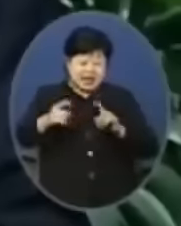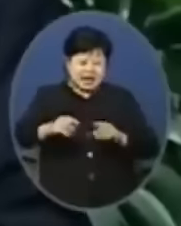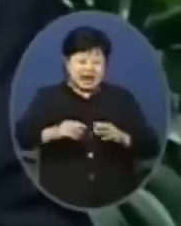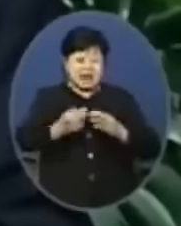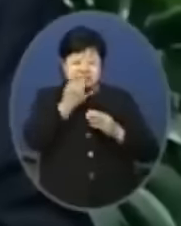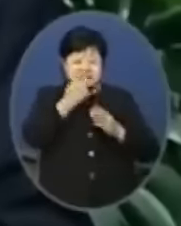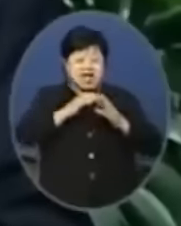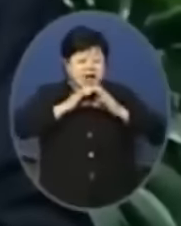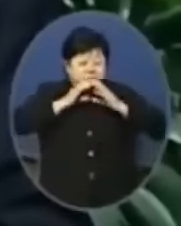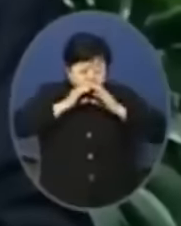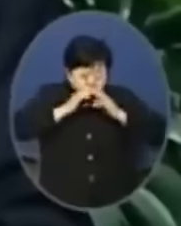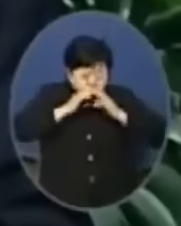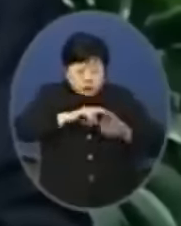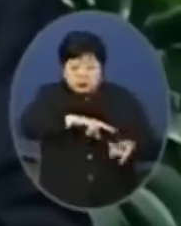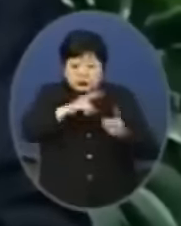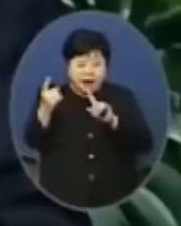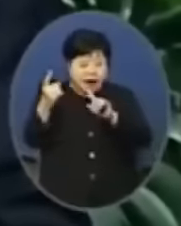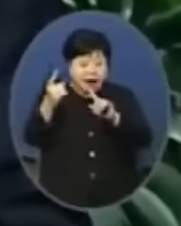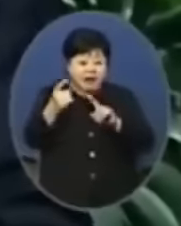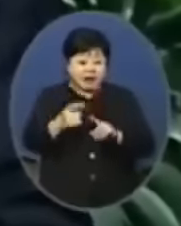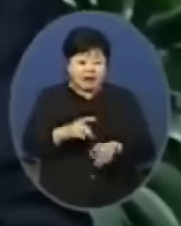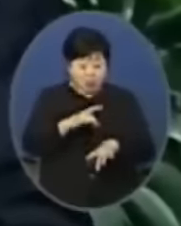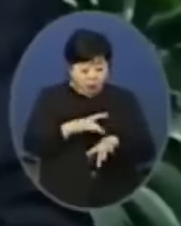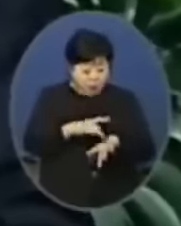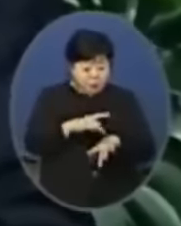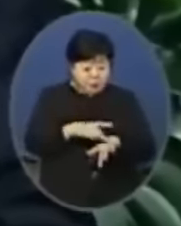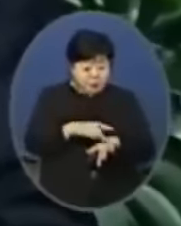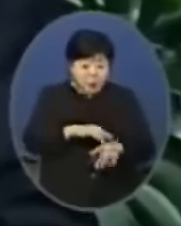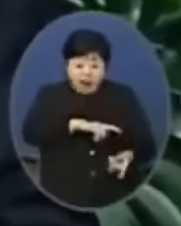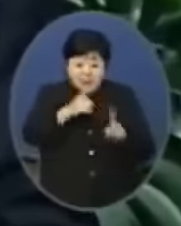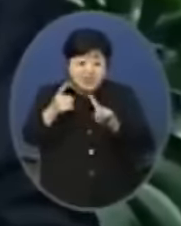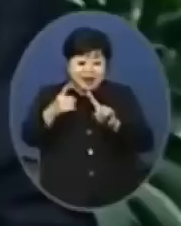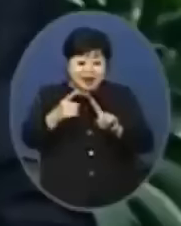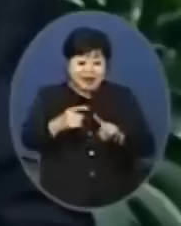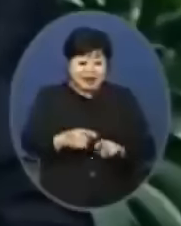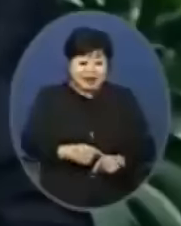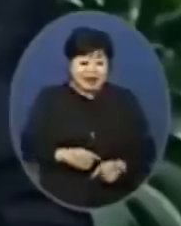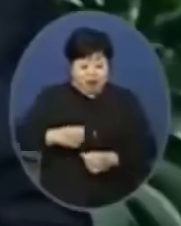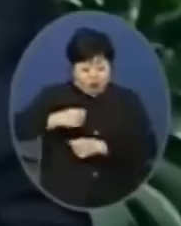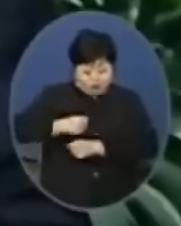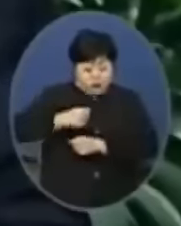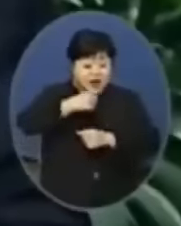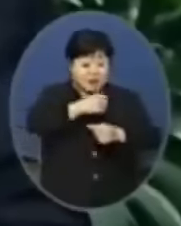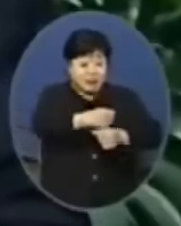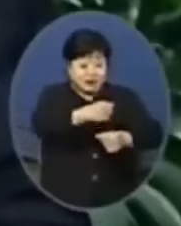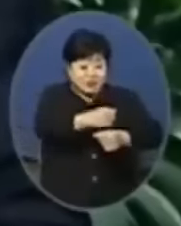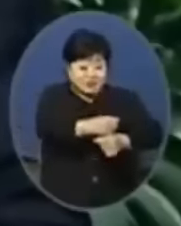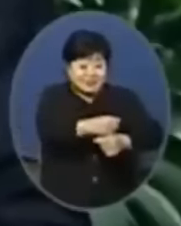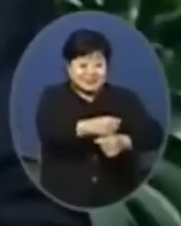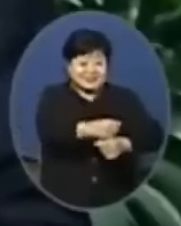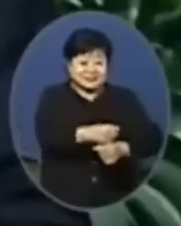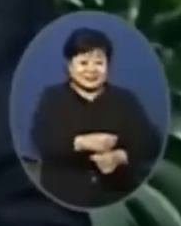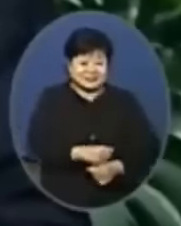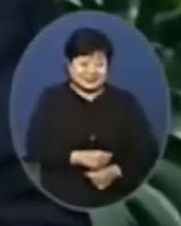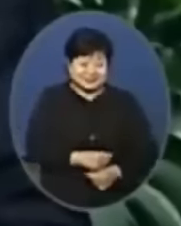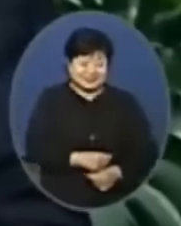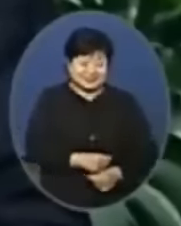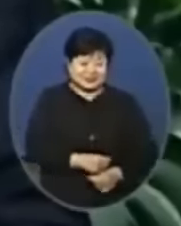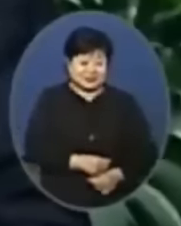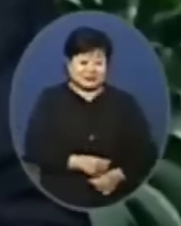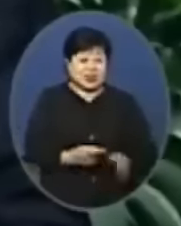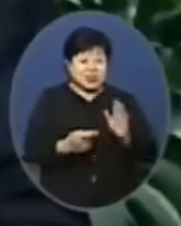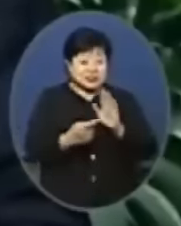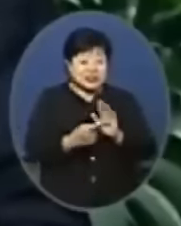하라. 그 뼈다귀들이 다 살아 일어나는 큰 군대들하고 있는 것입니다. 이 상징적인